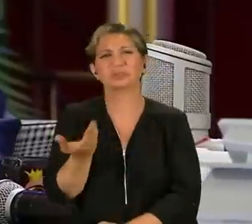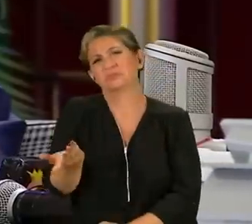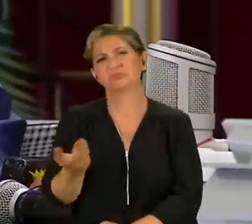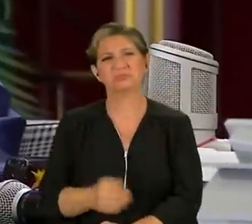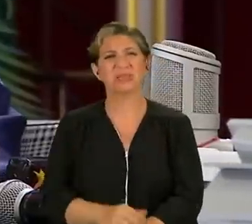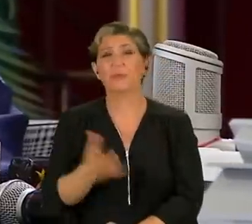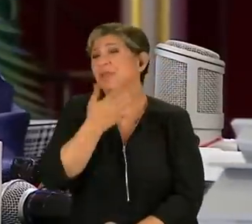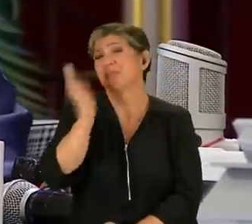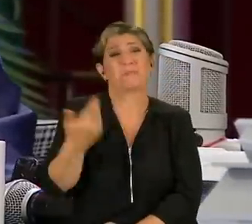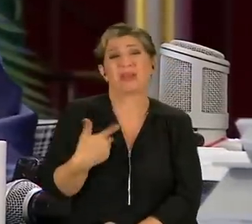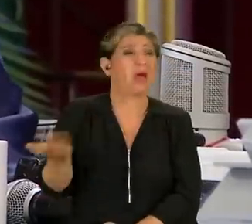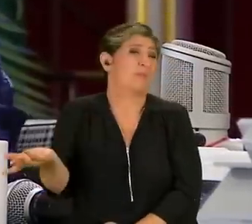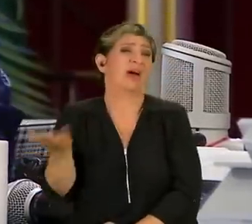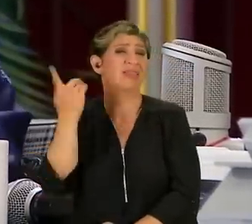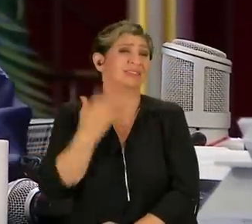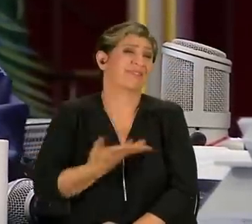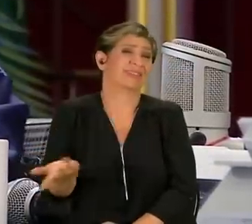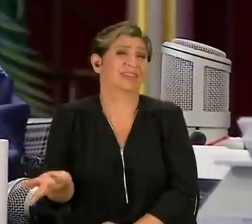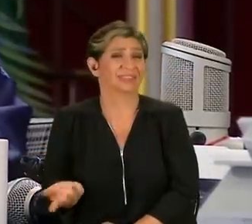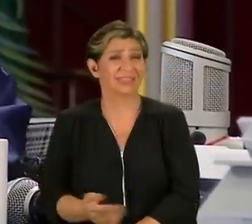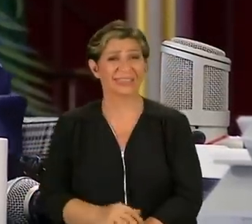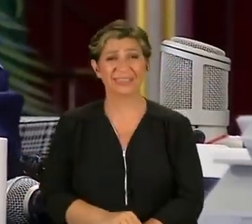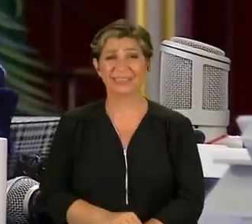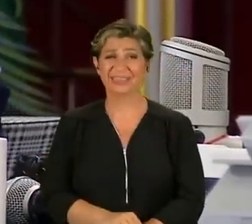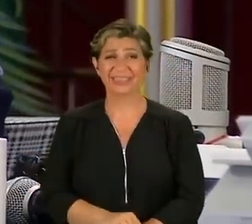söylenmiş. Peki. Aman ne bileyim ben de Allah aşkına.